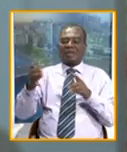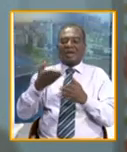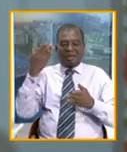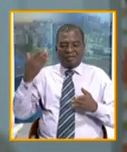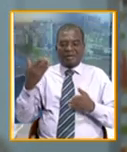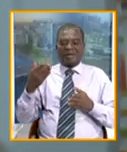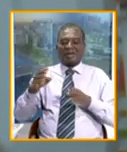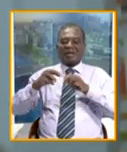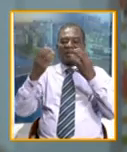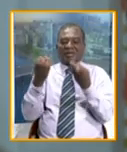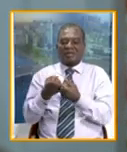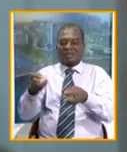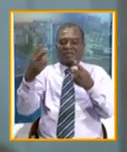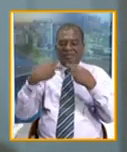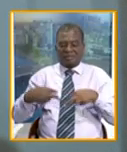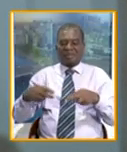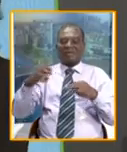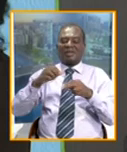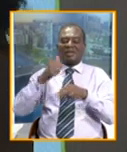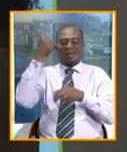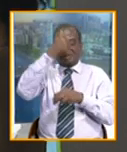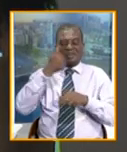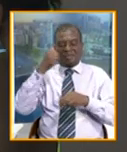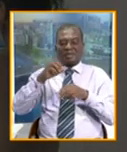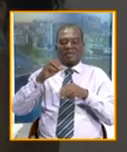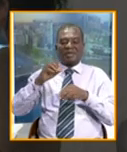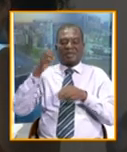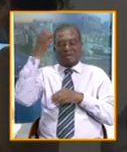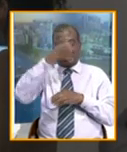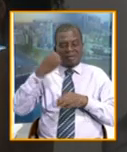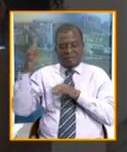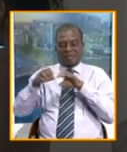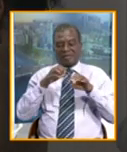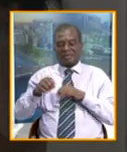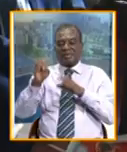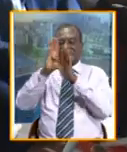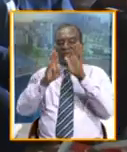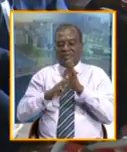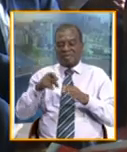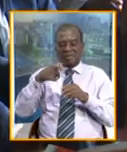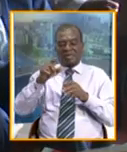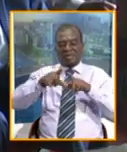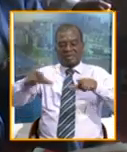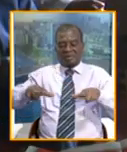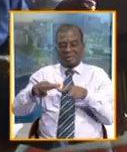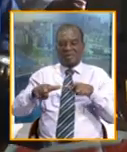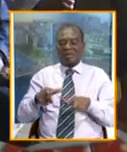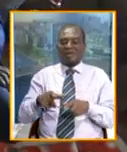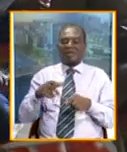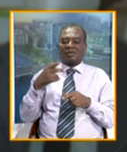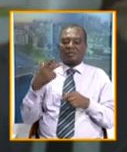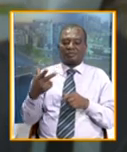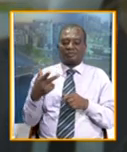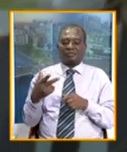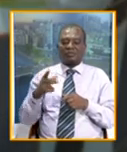des experts venus d'Afrique et d'Europe pour faire l'état des lieux et proposer des solutions qui se dégagent en trois